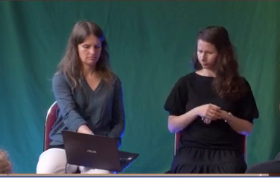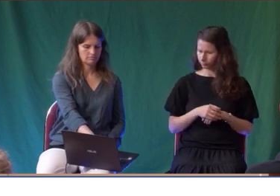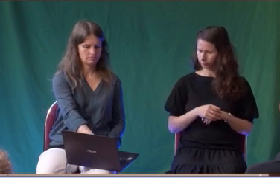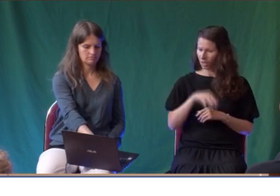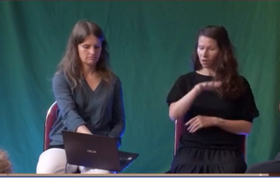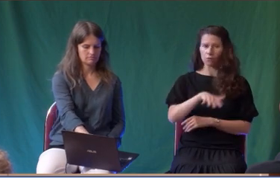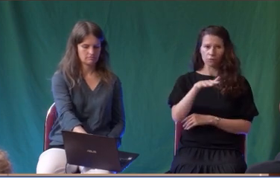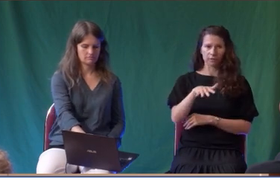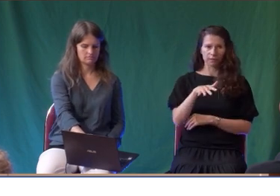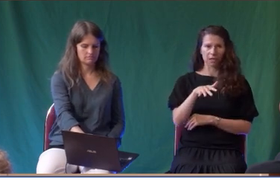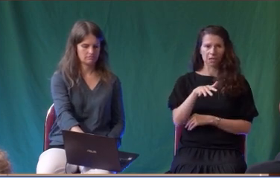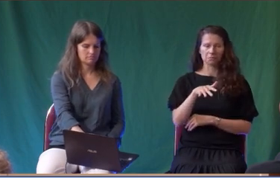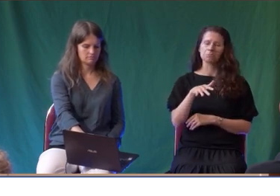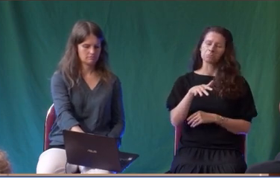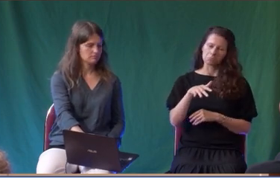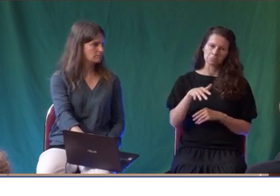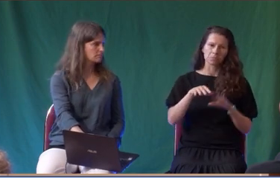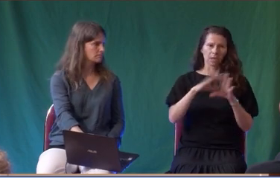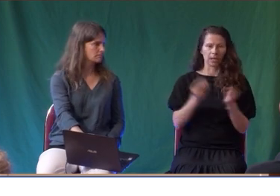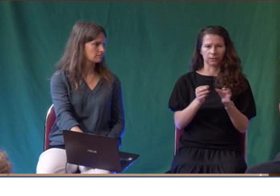Weiterbildung für leistungsanbieterleistungsträger